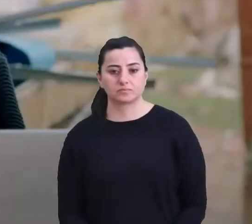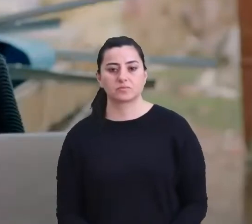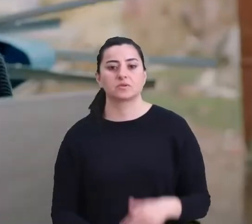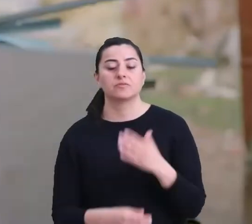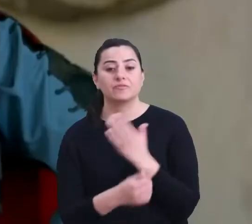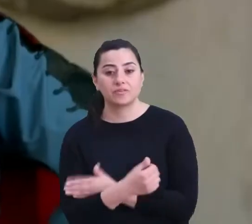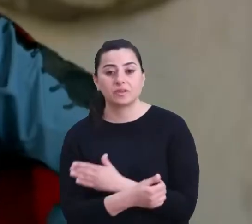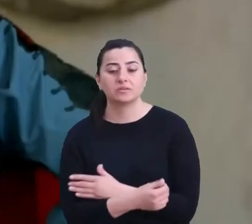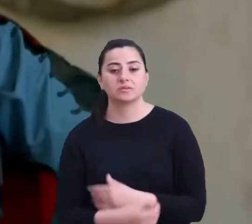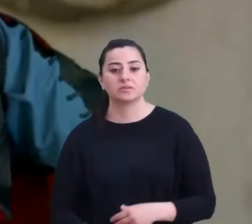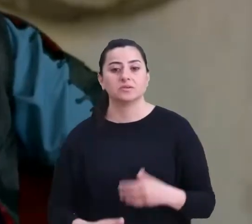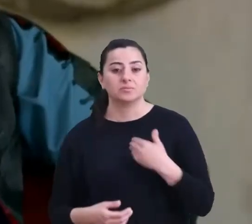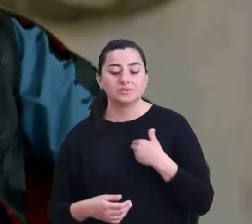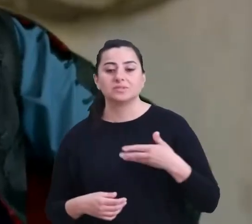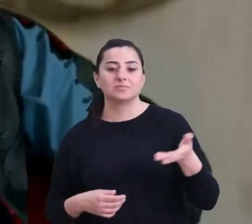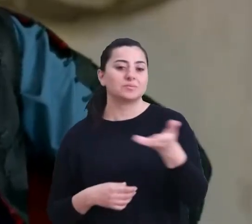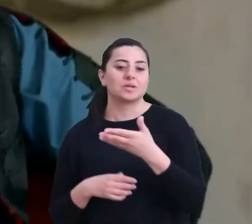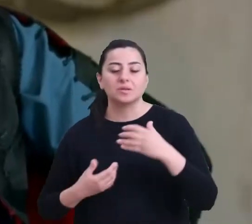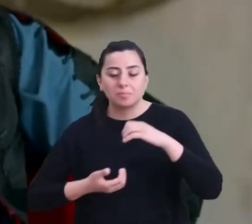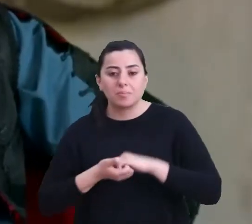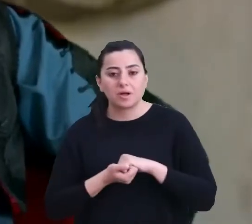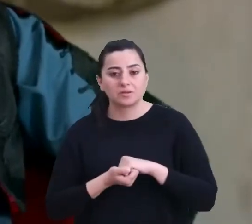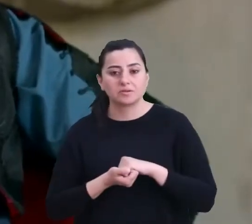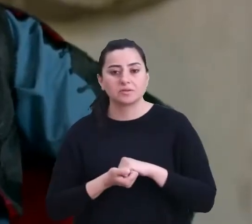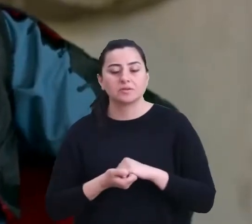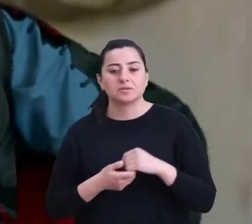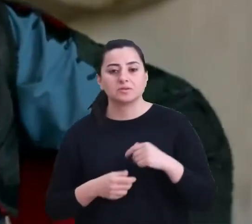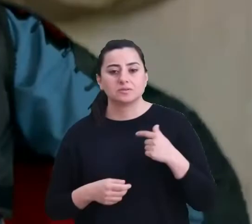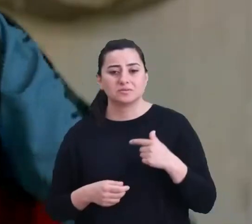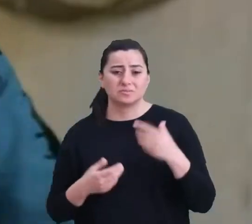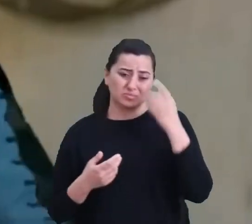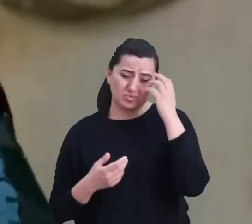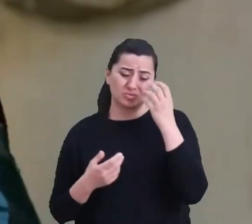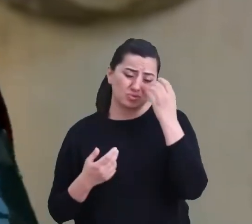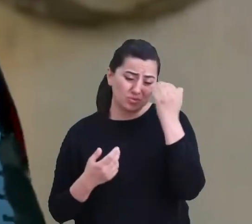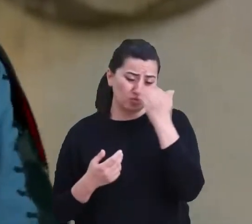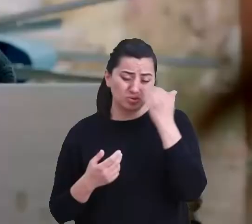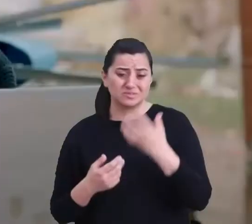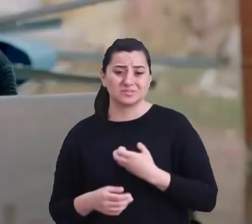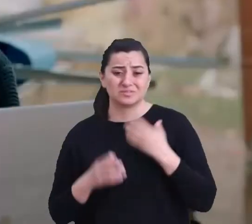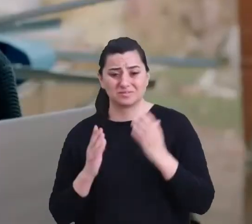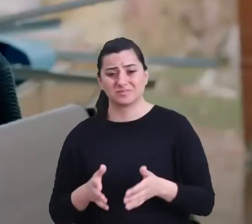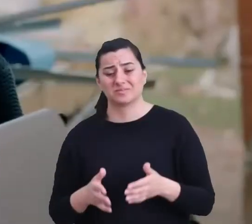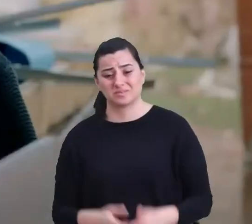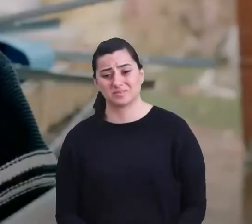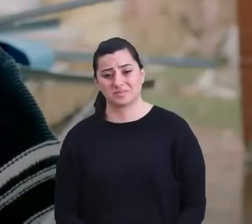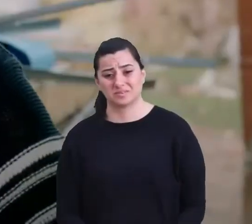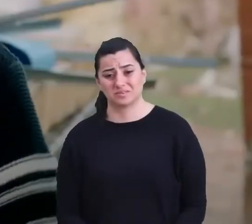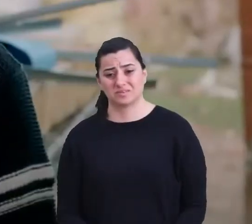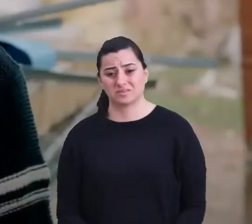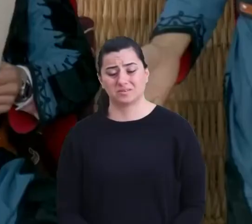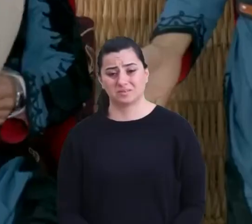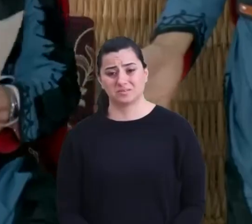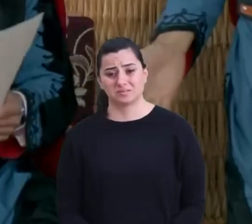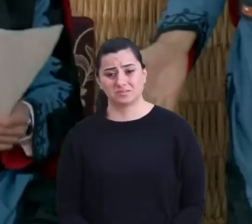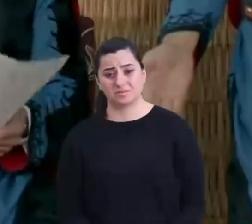Vatan... Bizi birbirimizi bağlayan... Bizi... Hocam bu benim gözüme girip duru vallahi konsantre kalmadı